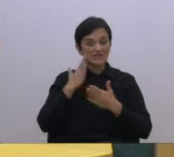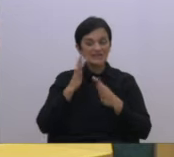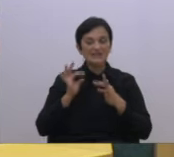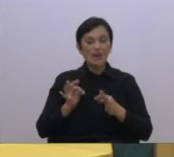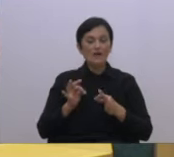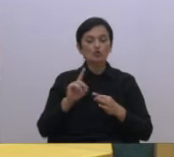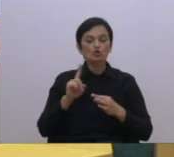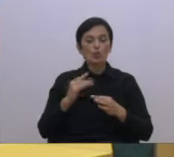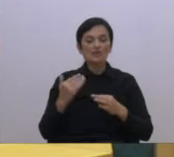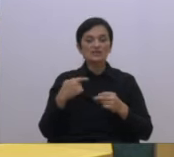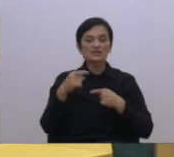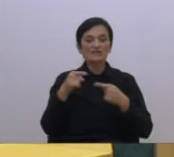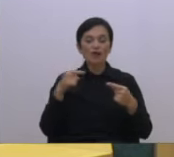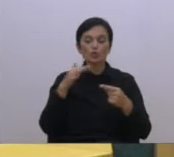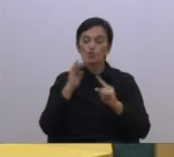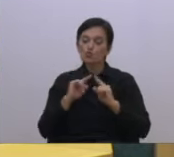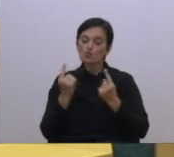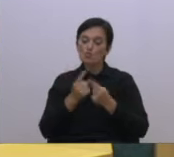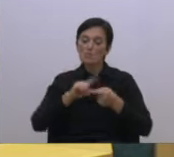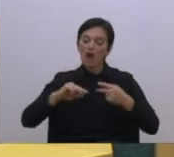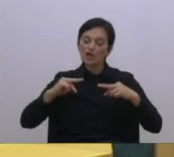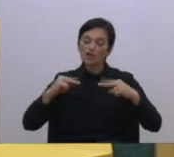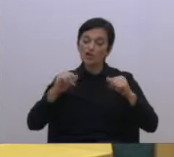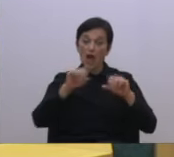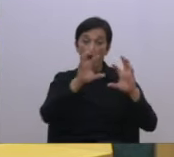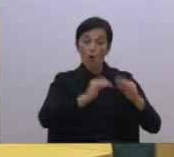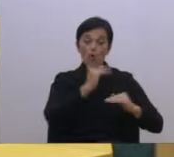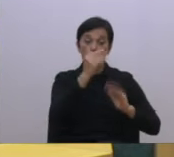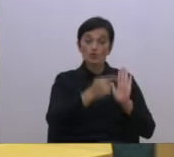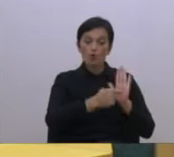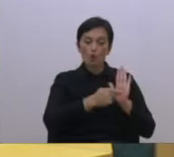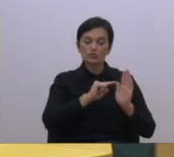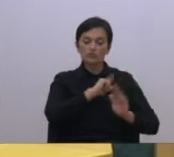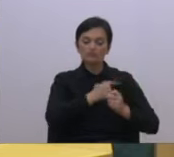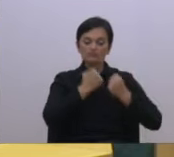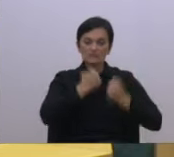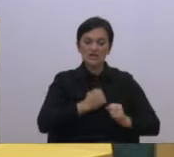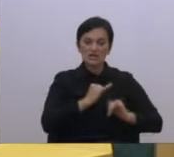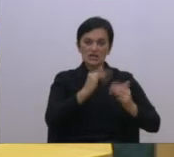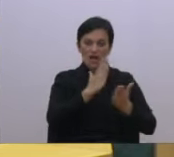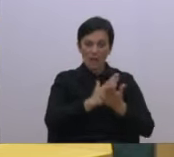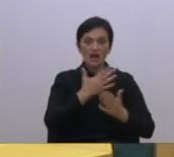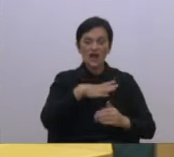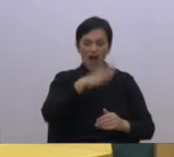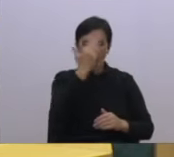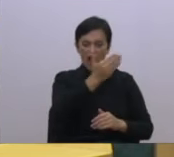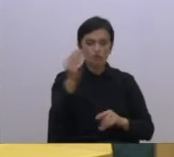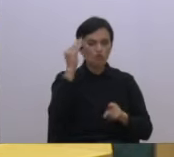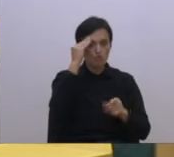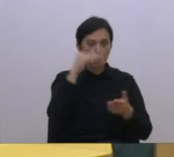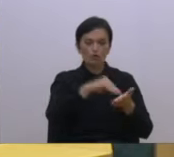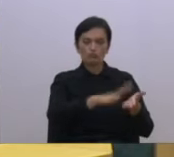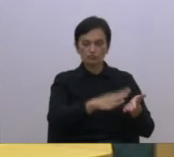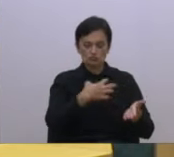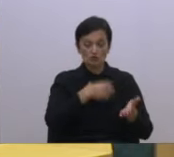ხრივ, რომ სხვადასხვა უმრავლესობა შეუძლია მალე შეცვალოს, კონსტიტუცია სხვანაირად გამყარებულია და ამიტომაც მათ შორის ქართველი ხალხის პოზიციაც არის